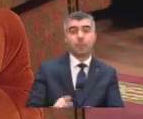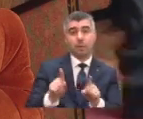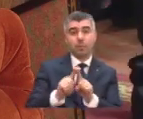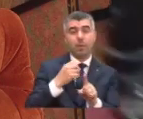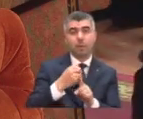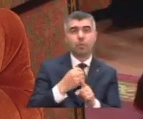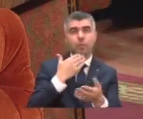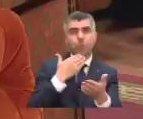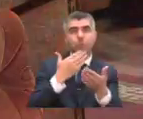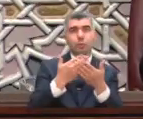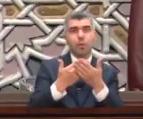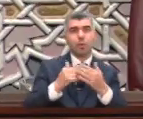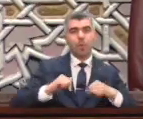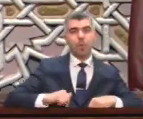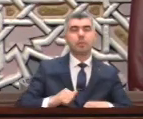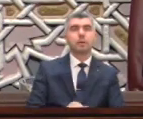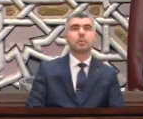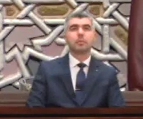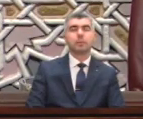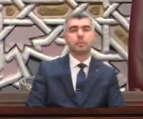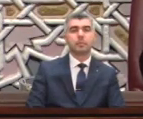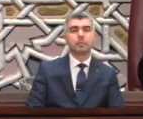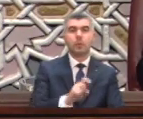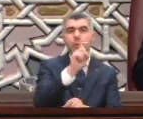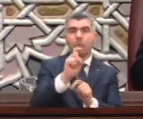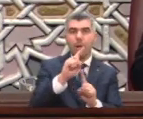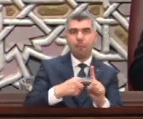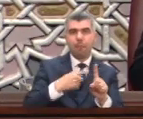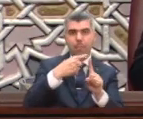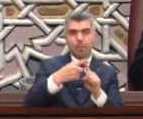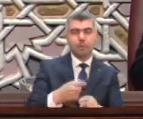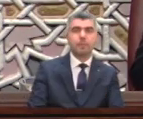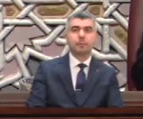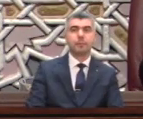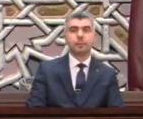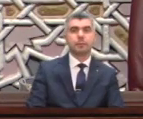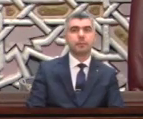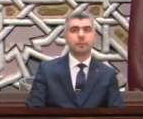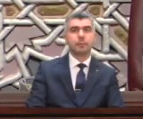ان الميثاق شكرا سيد الوزير والتقييم للسيد النائب المحترم